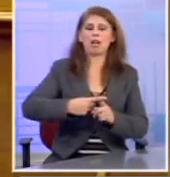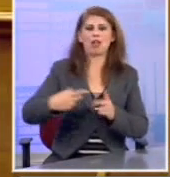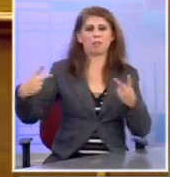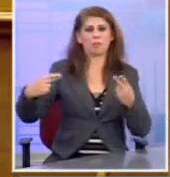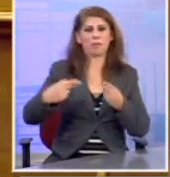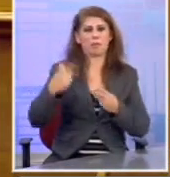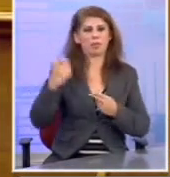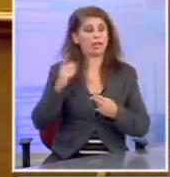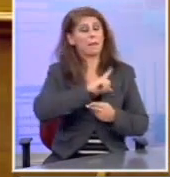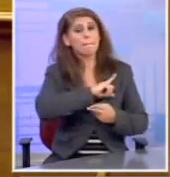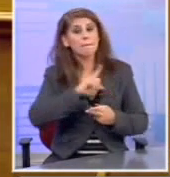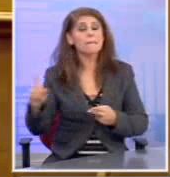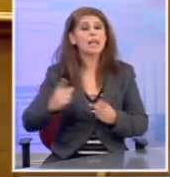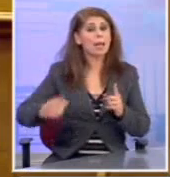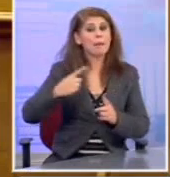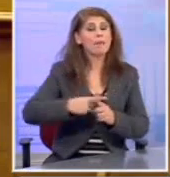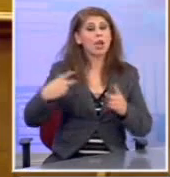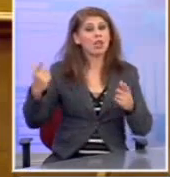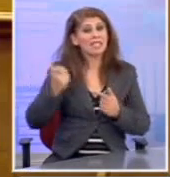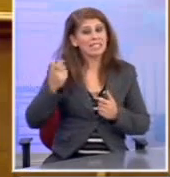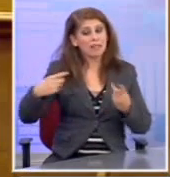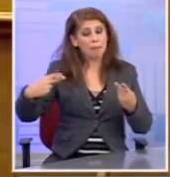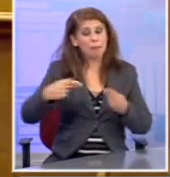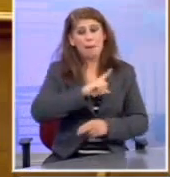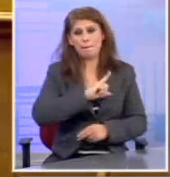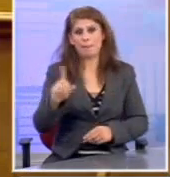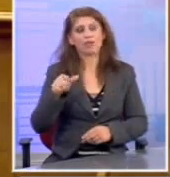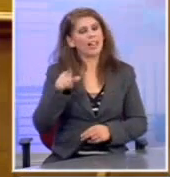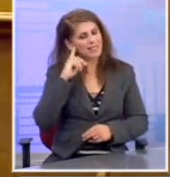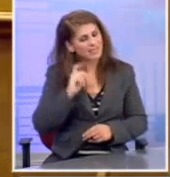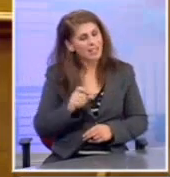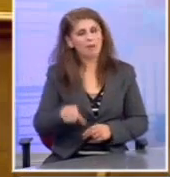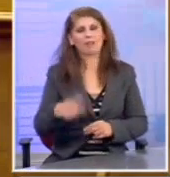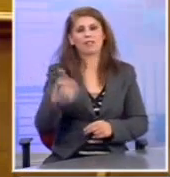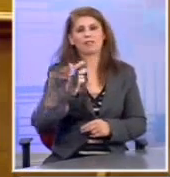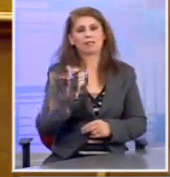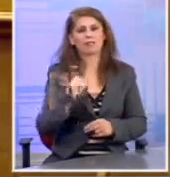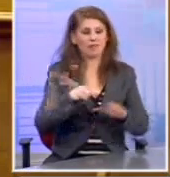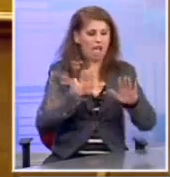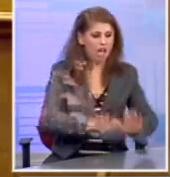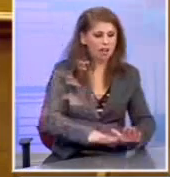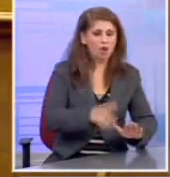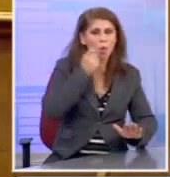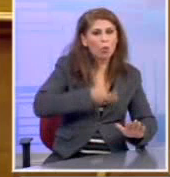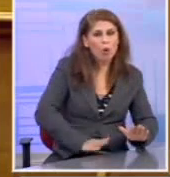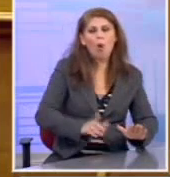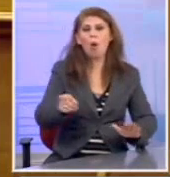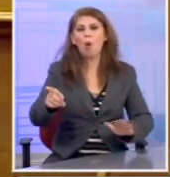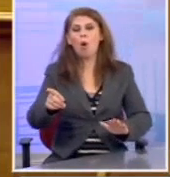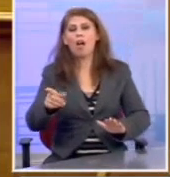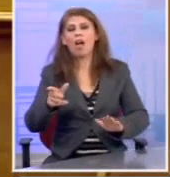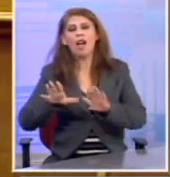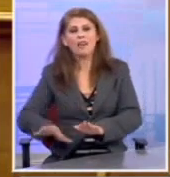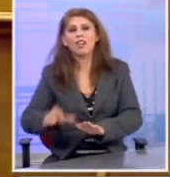μην κοπούν περαιτέρω οι συντάξεις, όταν ξέρουμε ότι αυτές πηγαίνουν για τον άνεργο γιο, για τον άνεργο